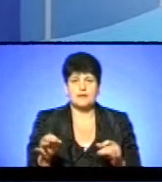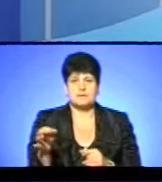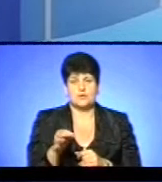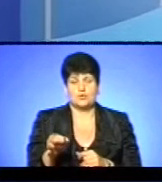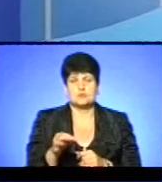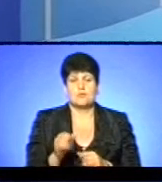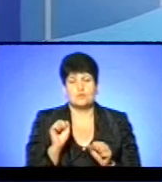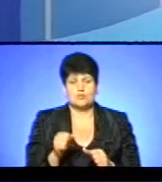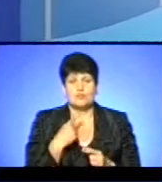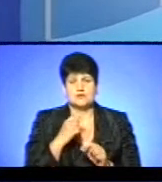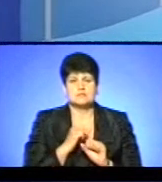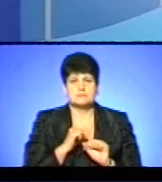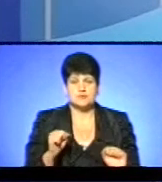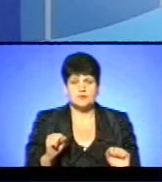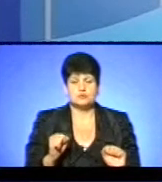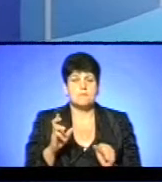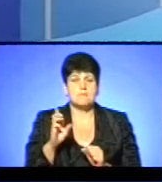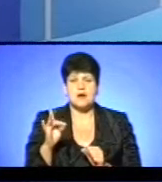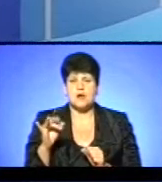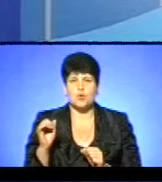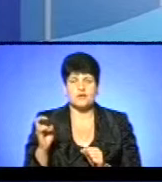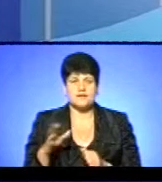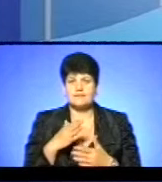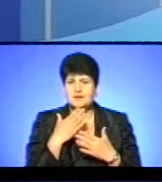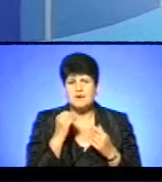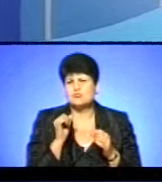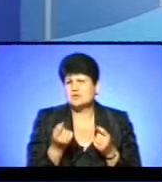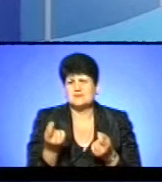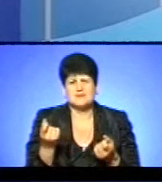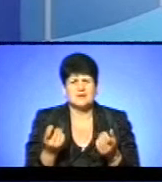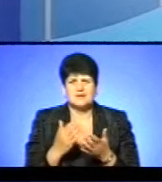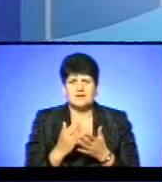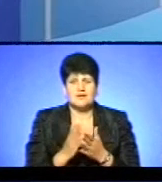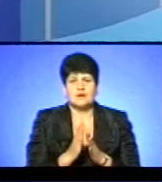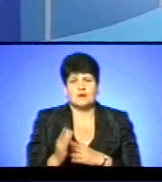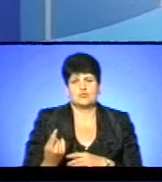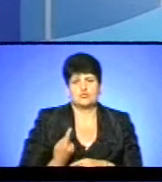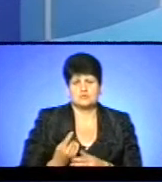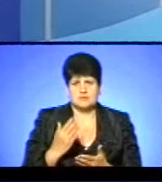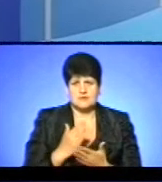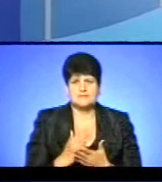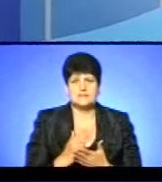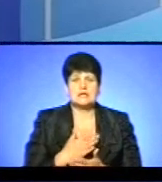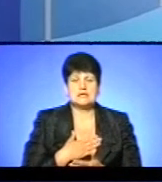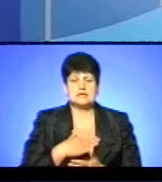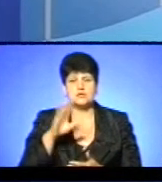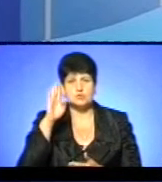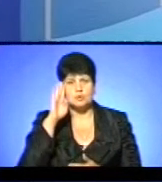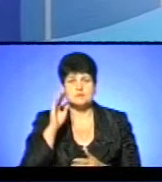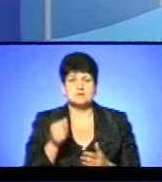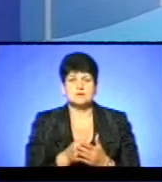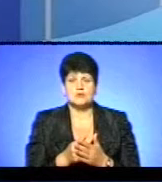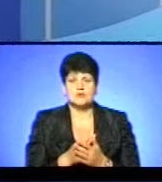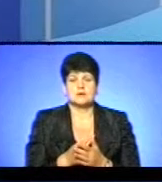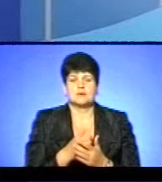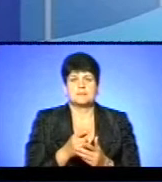сміло говорити, що фактично браконьєрство поборене. Можливо, десь якісь прояви є, але регулярно чергуємо. Також наші хлопці десь клопотали перед міською